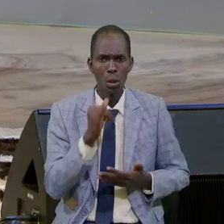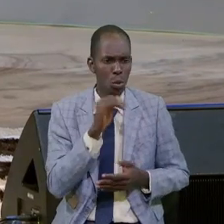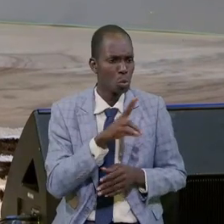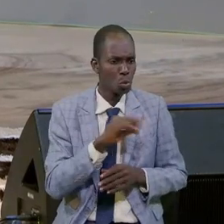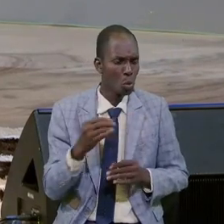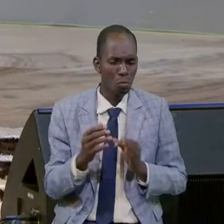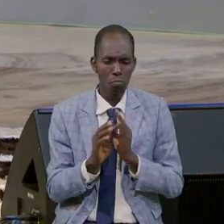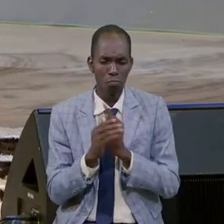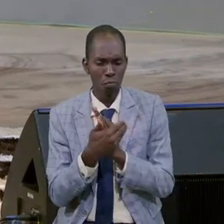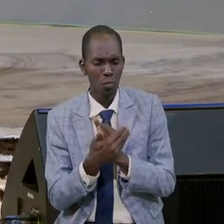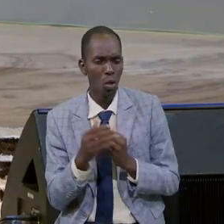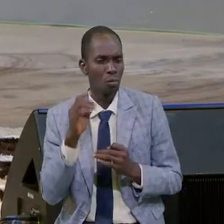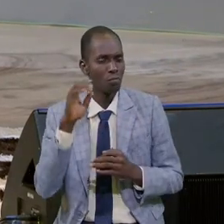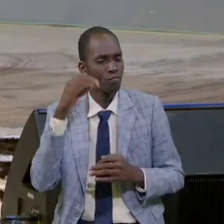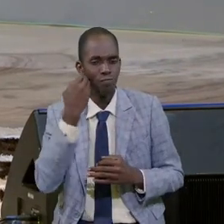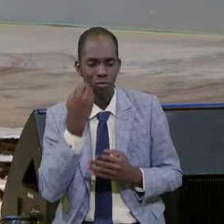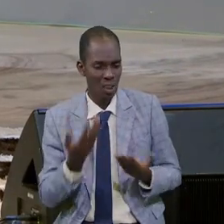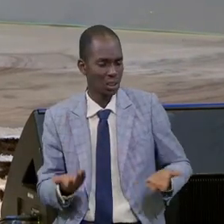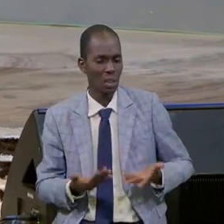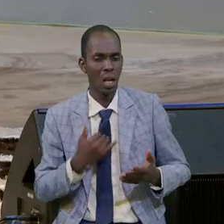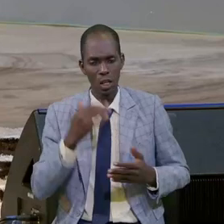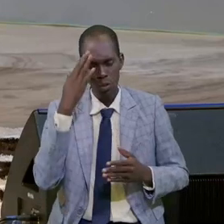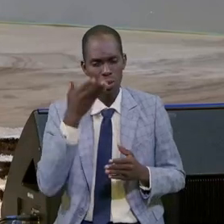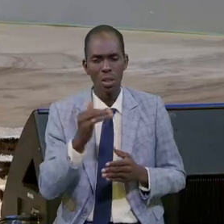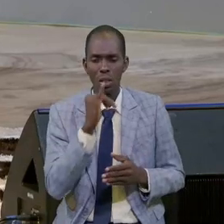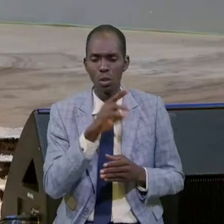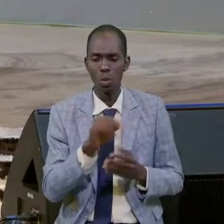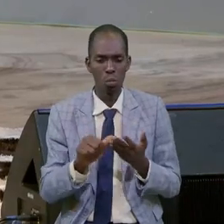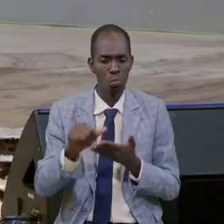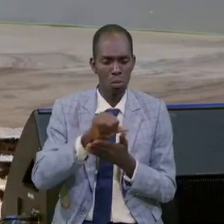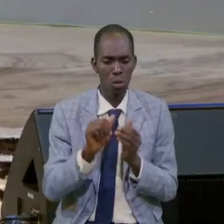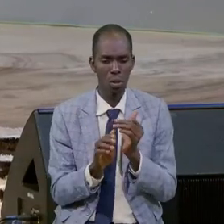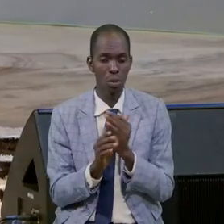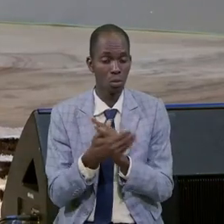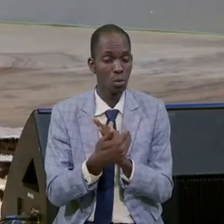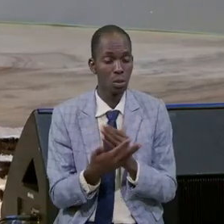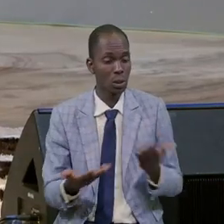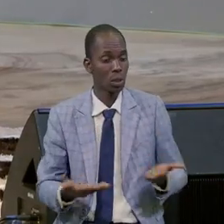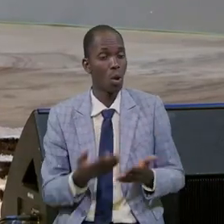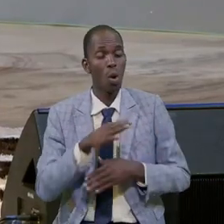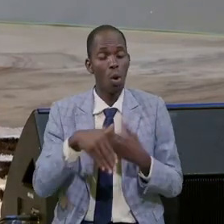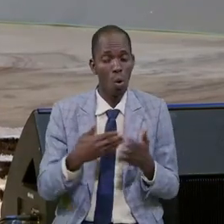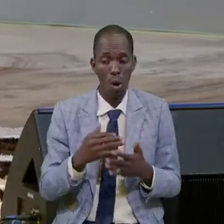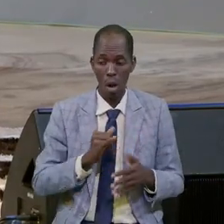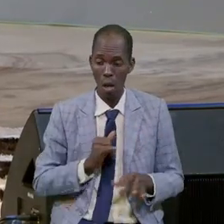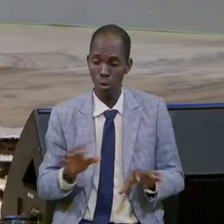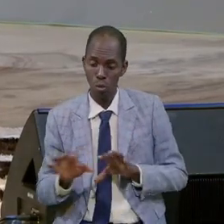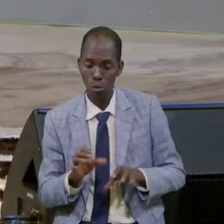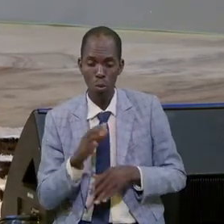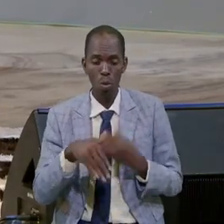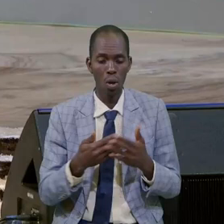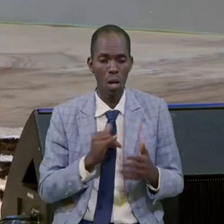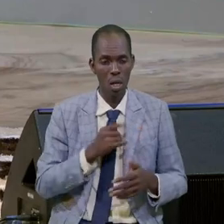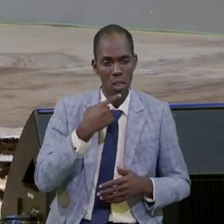ici. Il n'y a pas de fornication ici. Il n'y a pas d'adultère ici. Tout ce que je fais, tout ce que je dis, tel